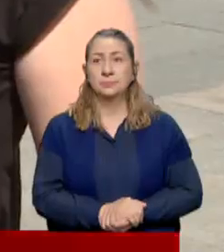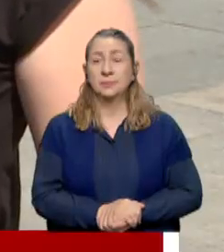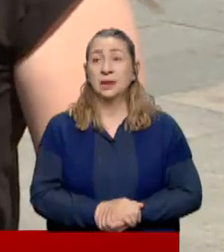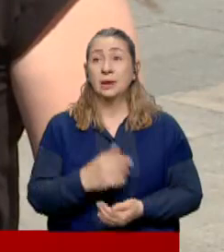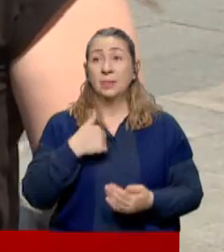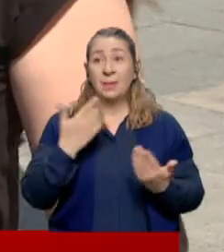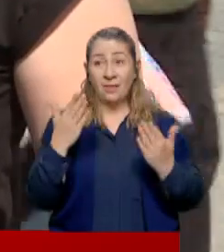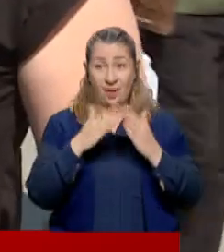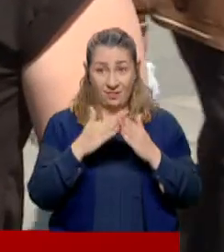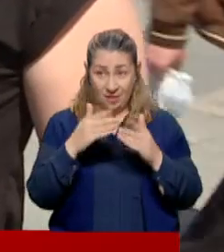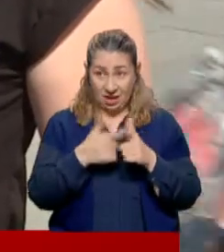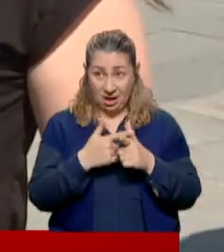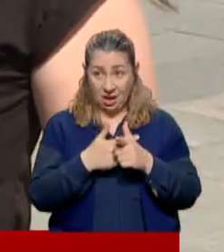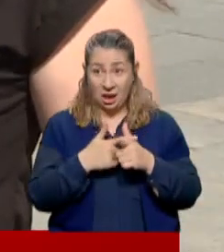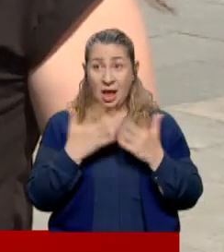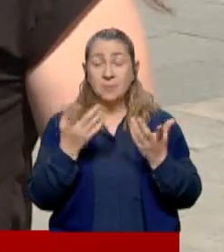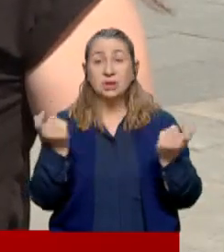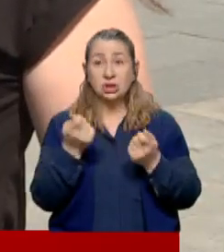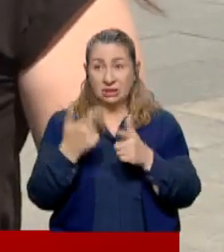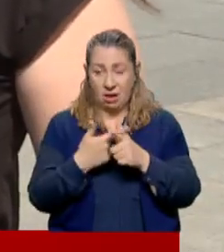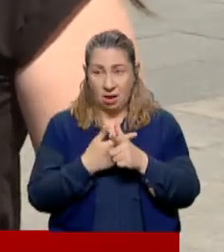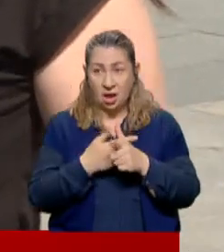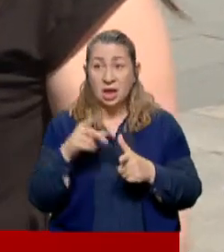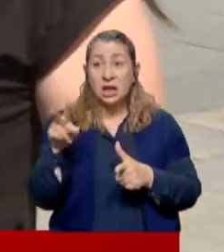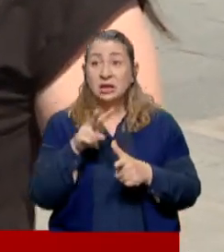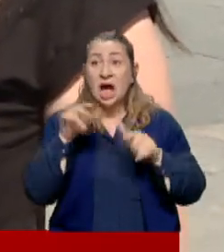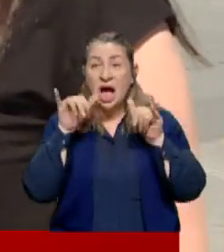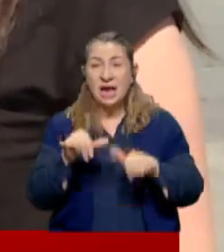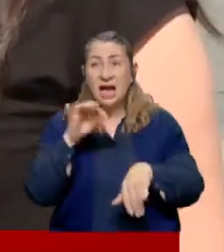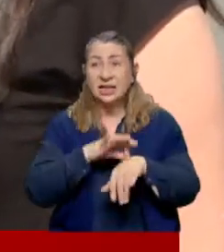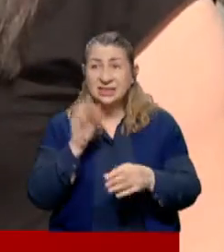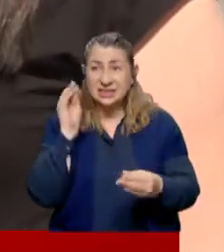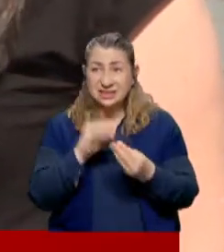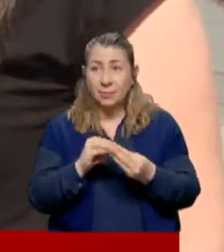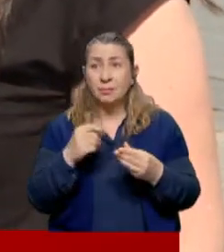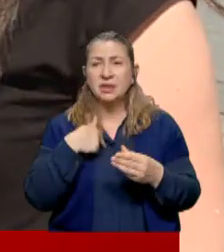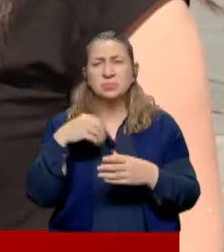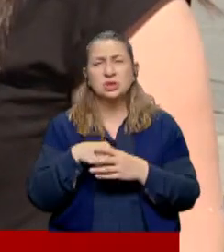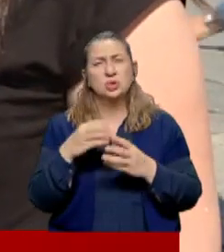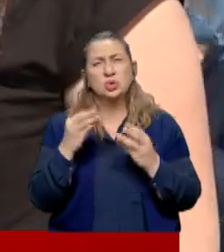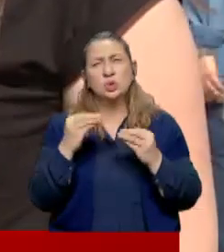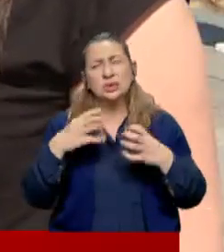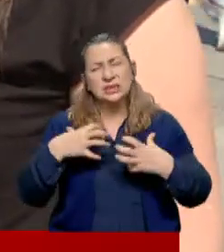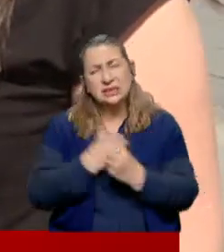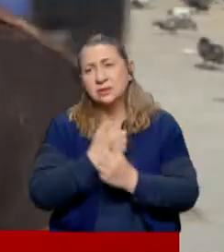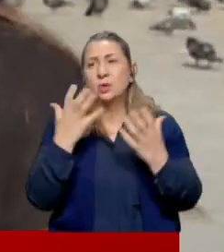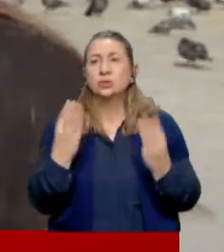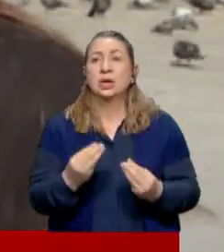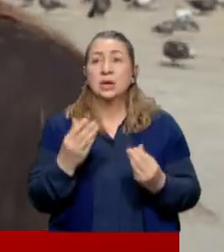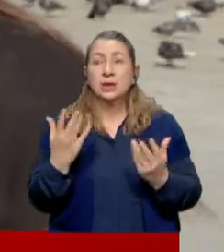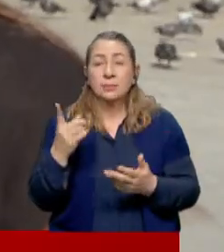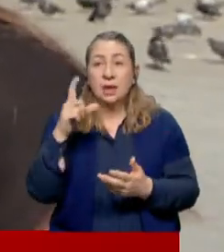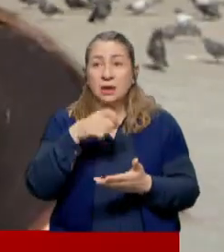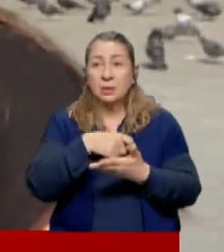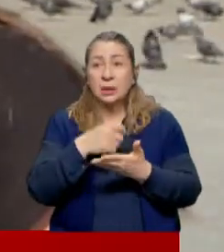Benim hem evim kirada hem de iş yerim. İkisine aynı anda eğer zam gelirse benim için çok geçim sıkıntısı olur yani. Zaten